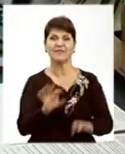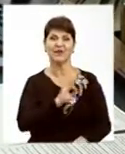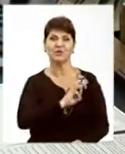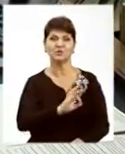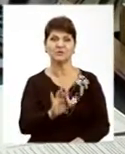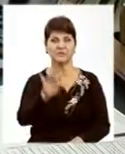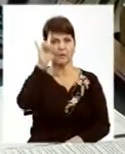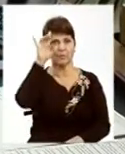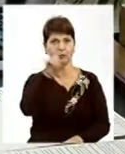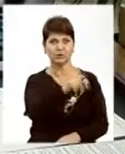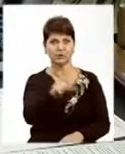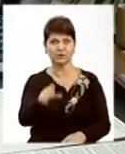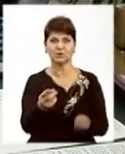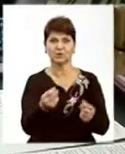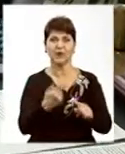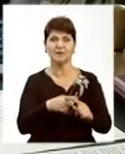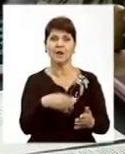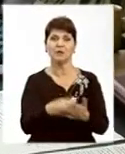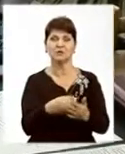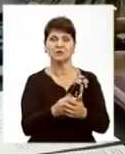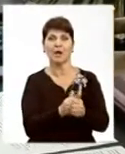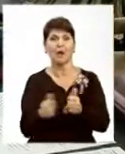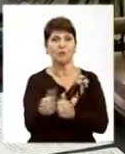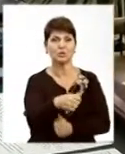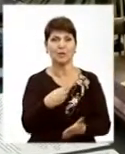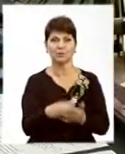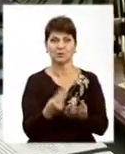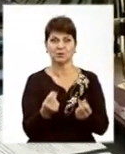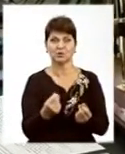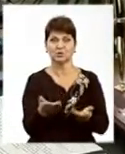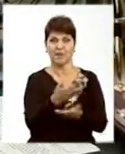використання публічних коштів. Це бюджетні і позабюджетні